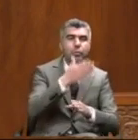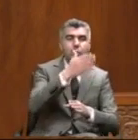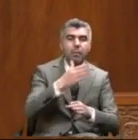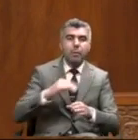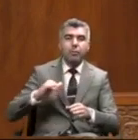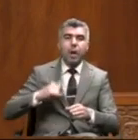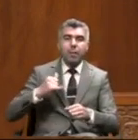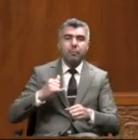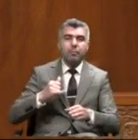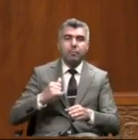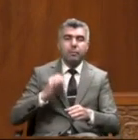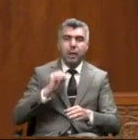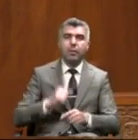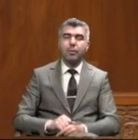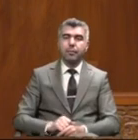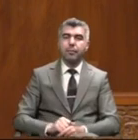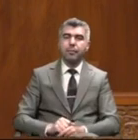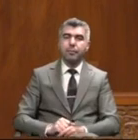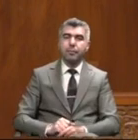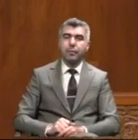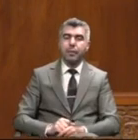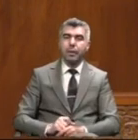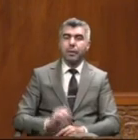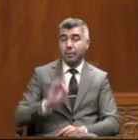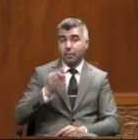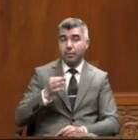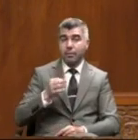افضل وحتى نخصص